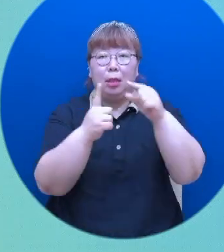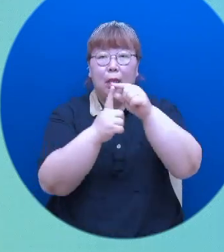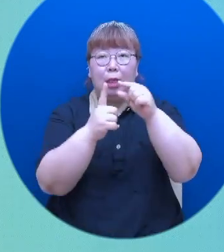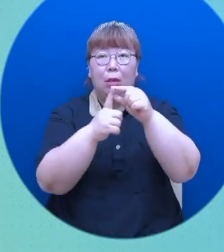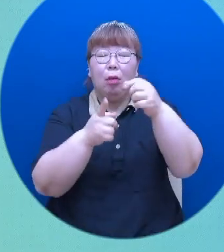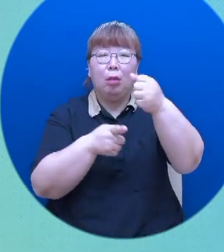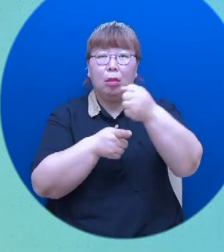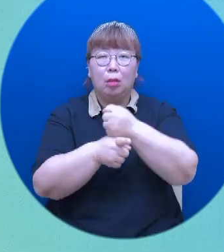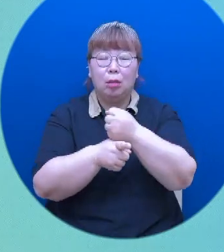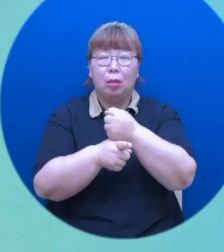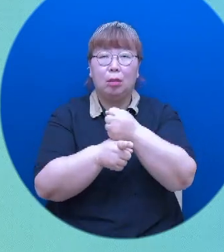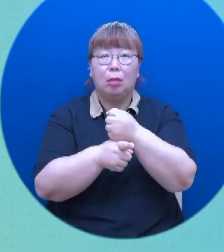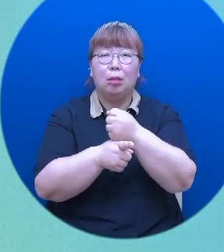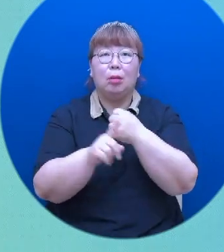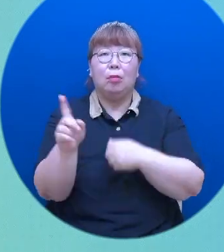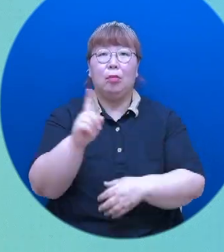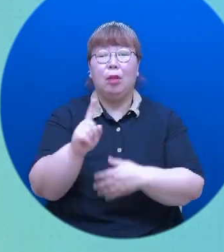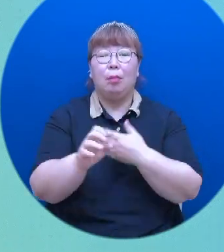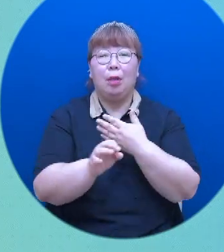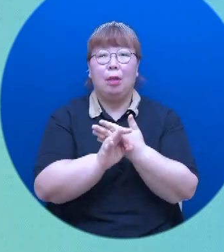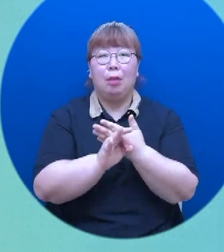브리꼴레르라는 말이 무슨 말일까?